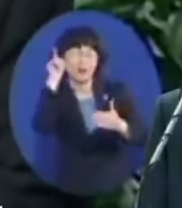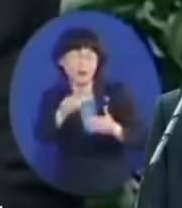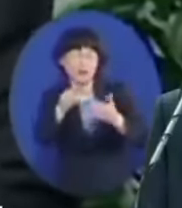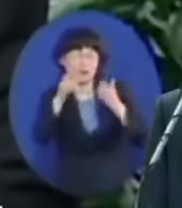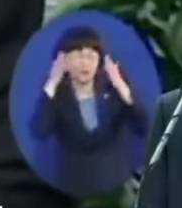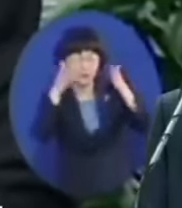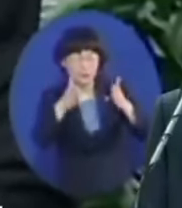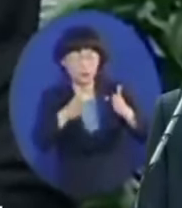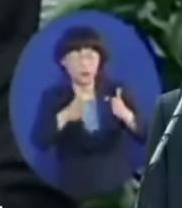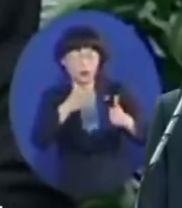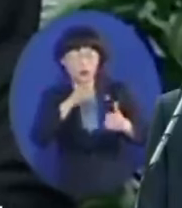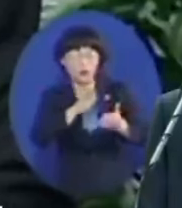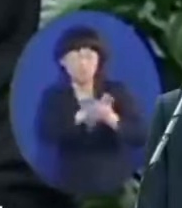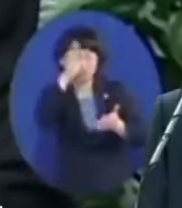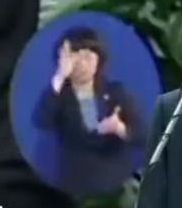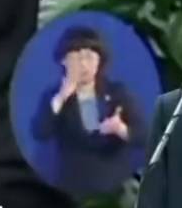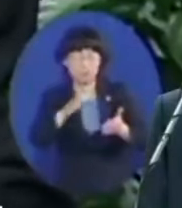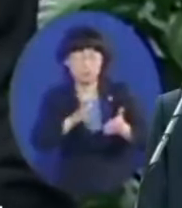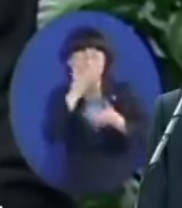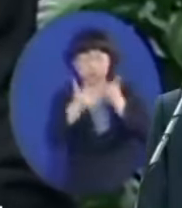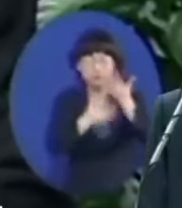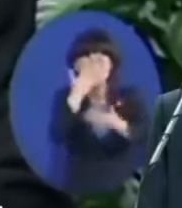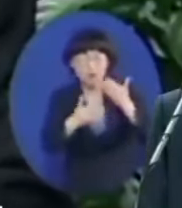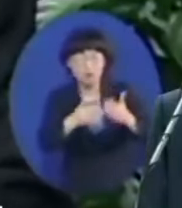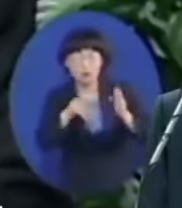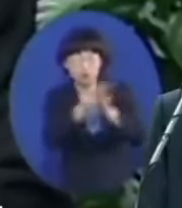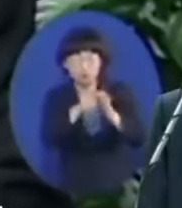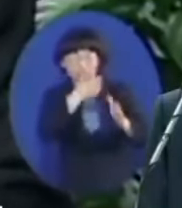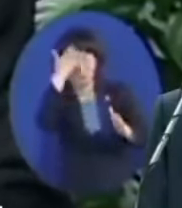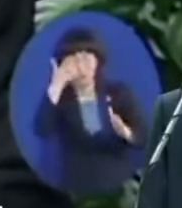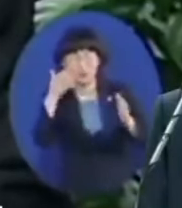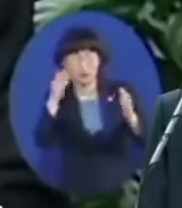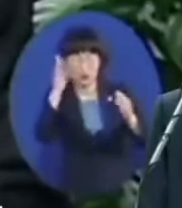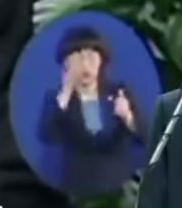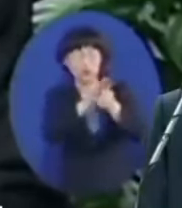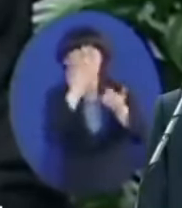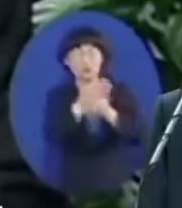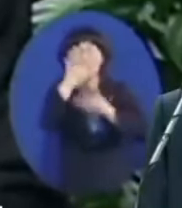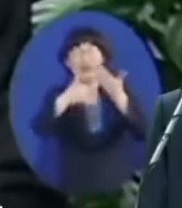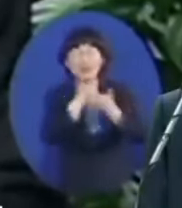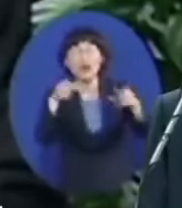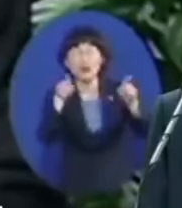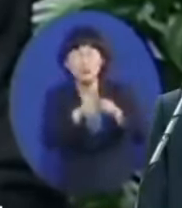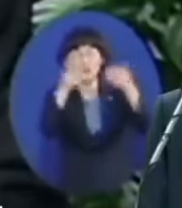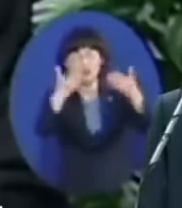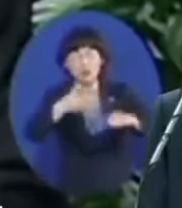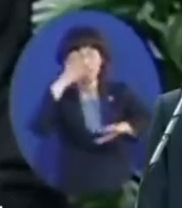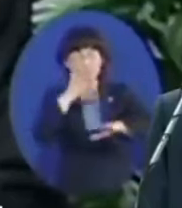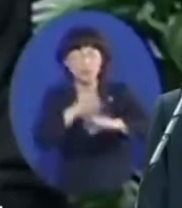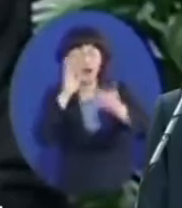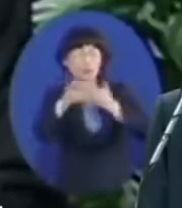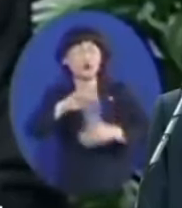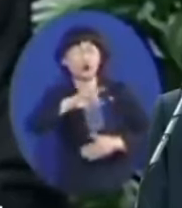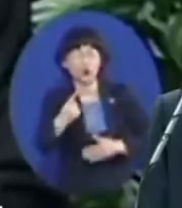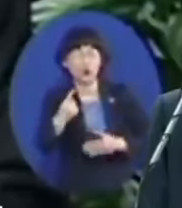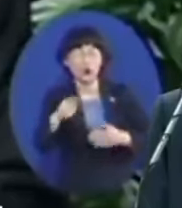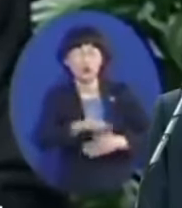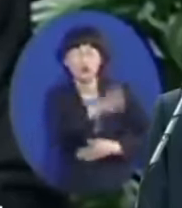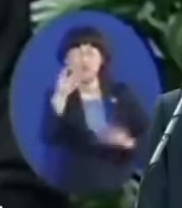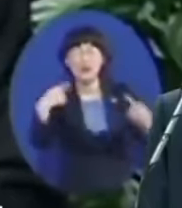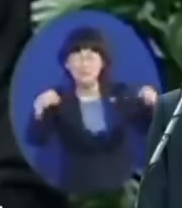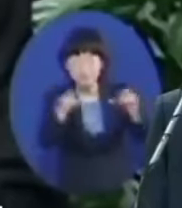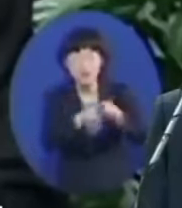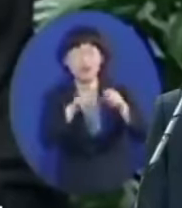꿈과 믿음이 불타게 도와주시옵소서. 하나님이여, 우리와 함께 하여 주신 것을 감사하고 앞으로도 우리와 다 같이 하여